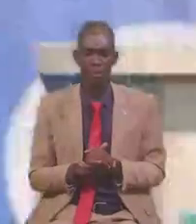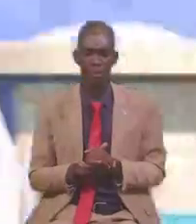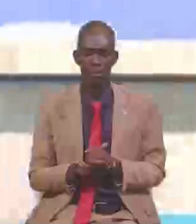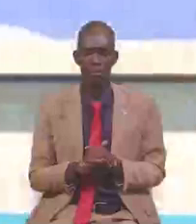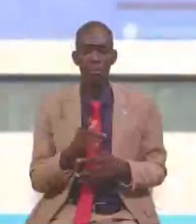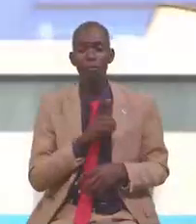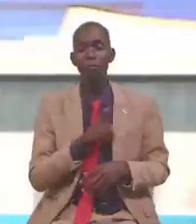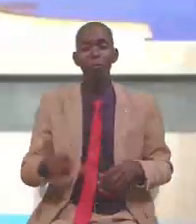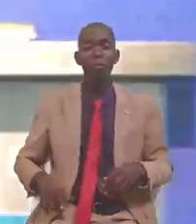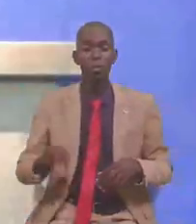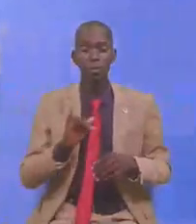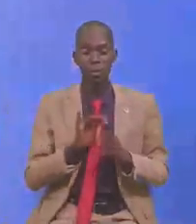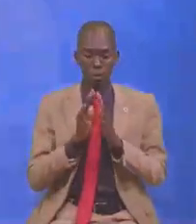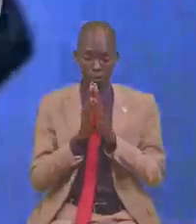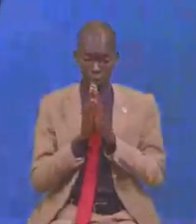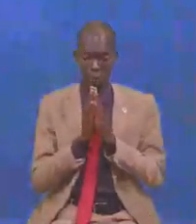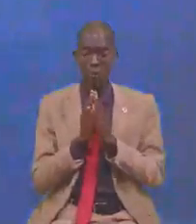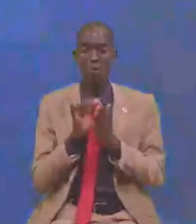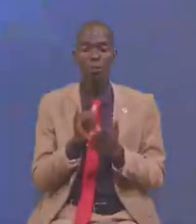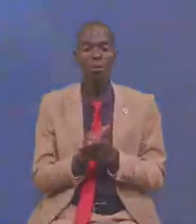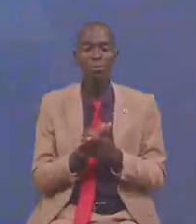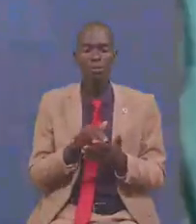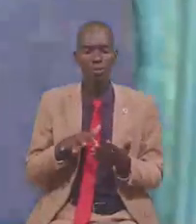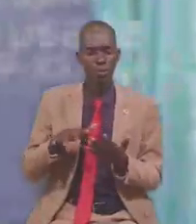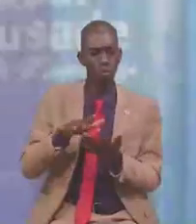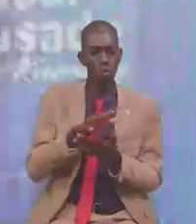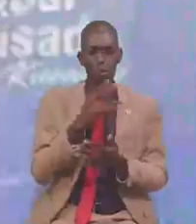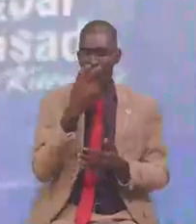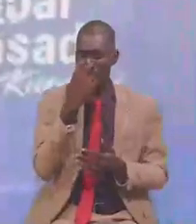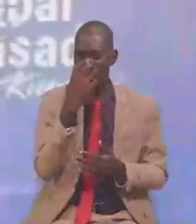Seigneur, je prie que ces yeux aveugles